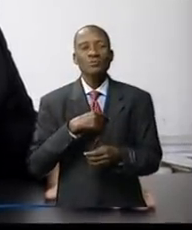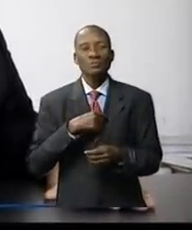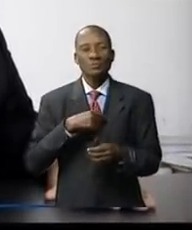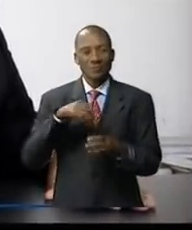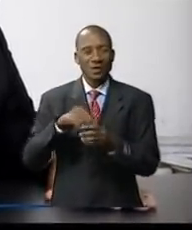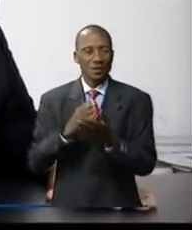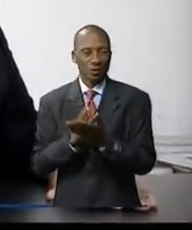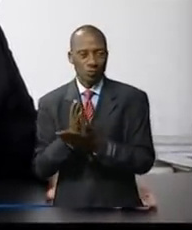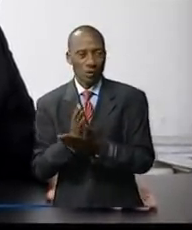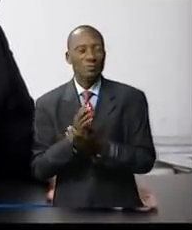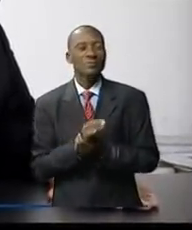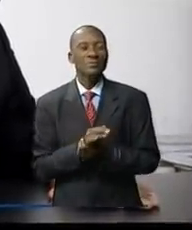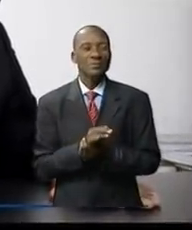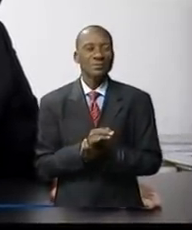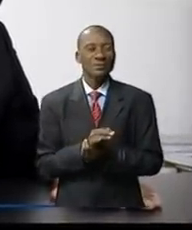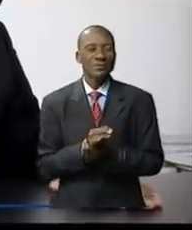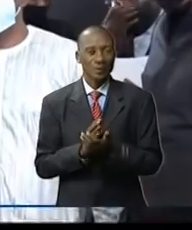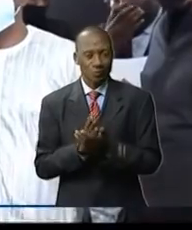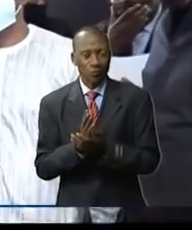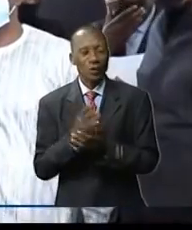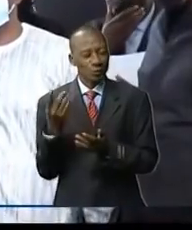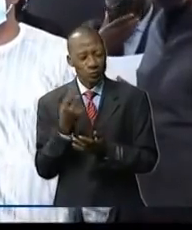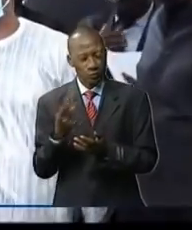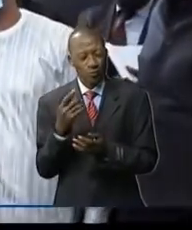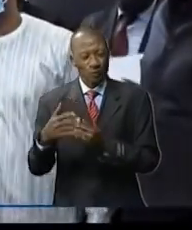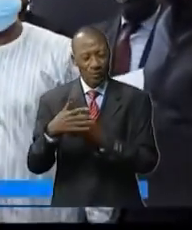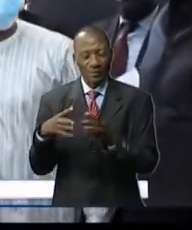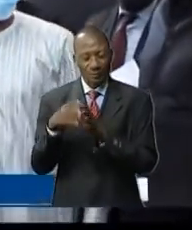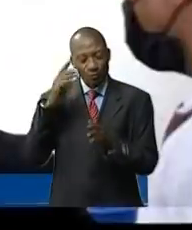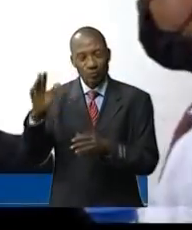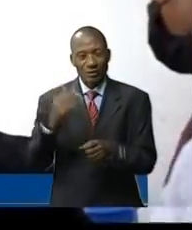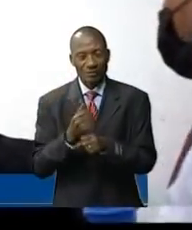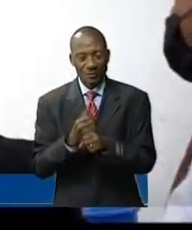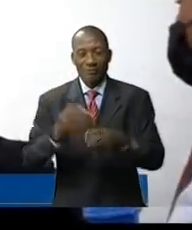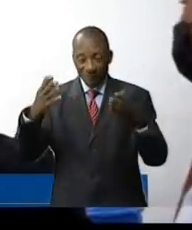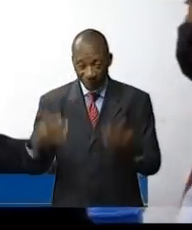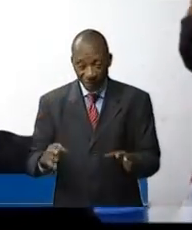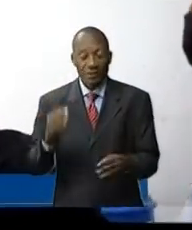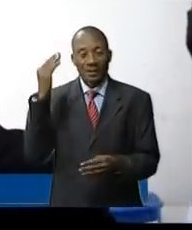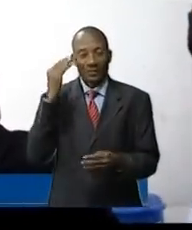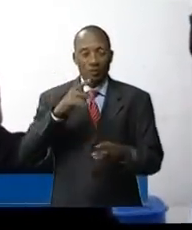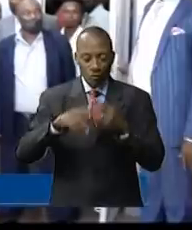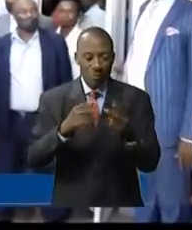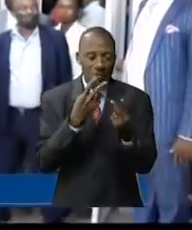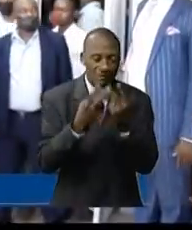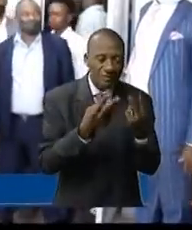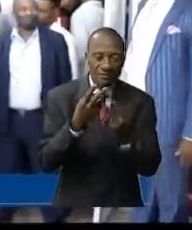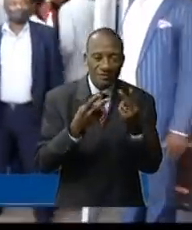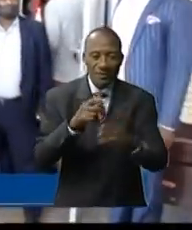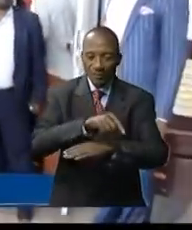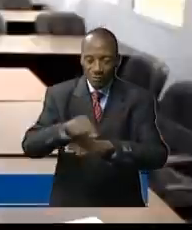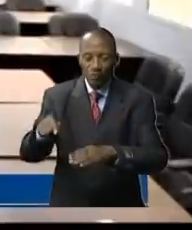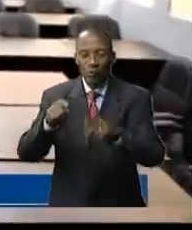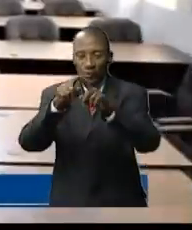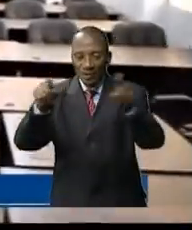soit à ses côtés dans l'exercice de ses fonctions. Tout s'est terminé par la visite des bureaux ainsi que les différents auditoires